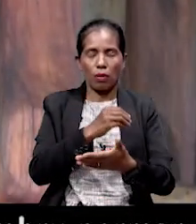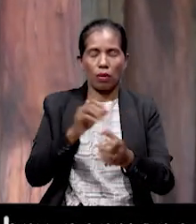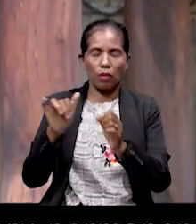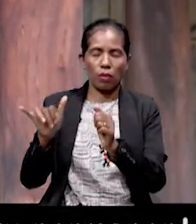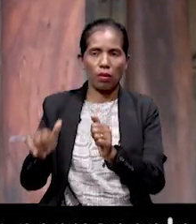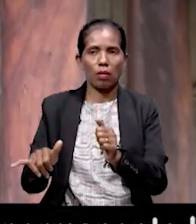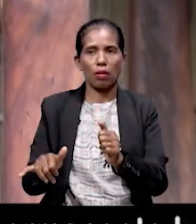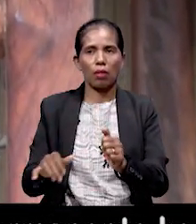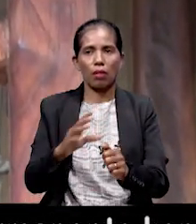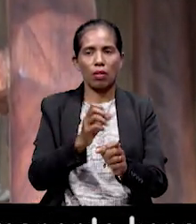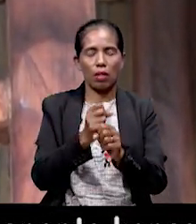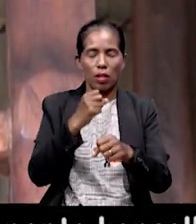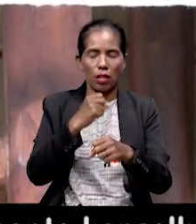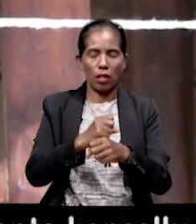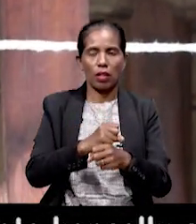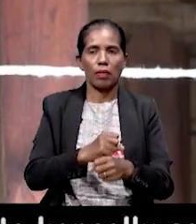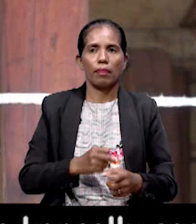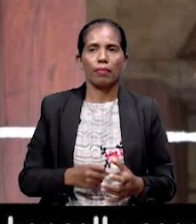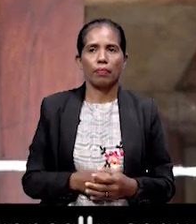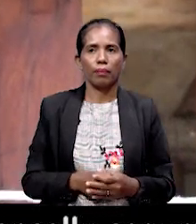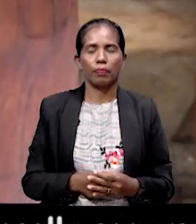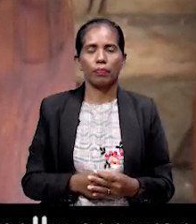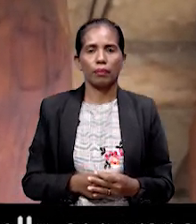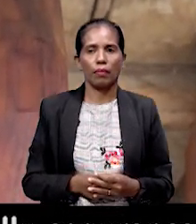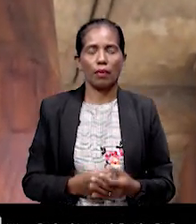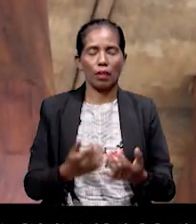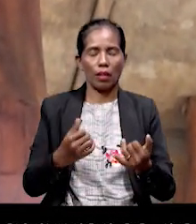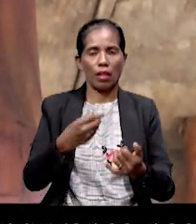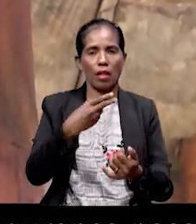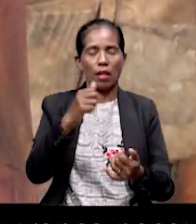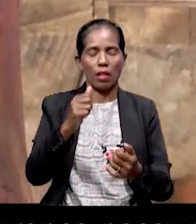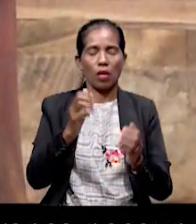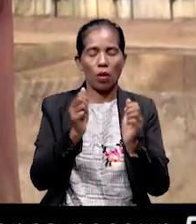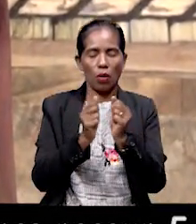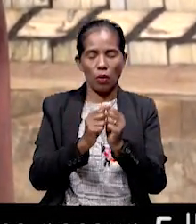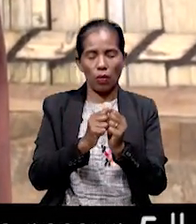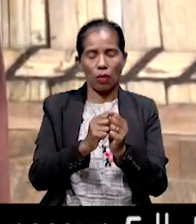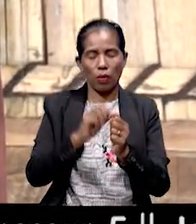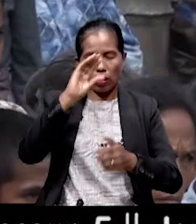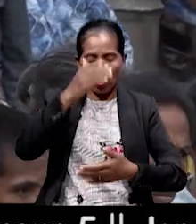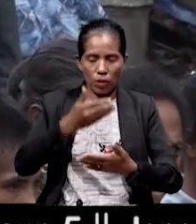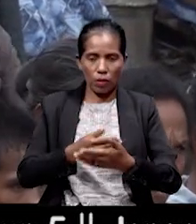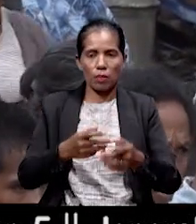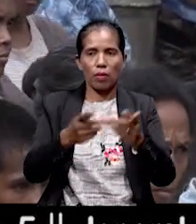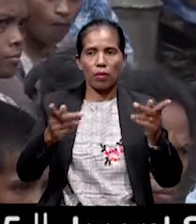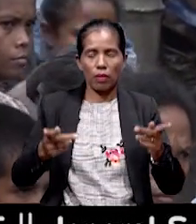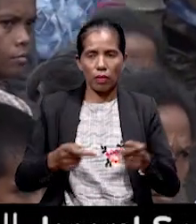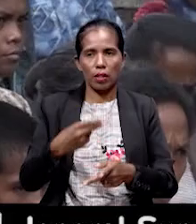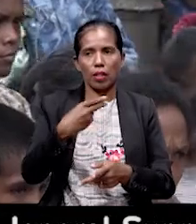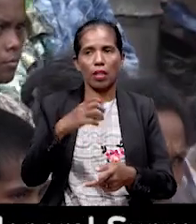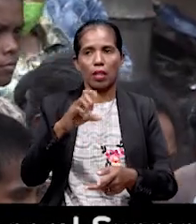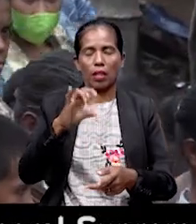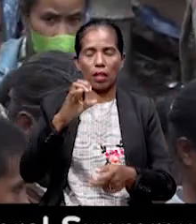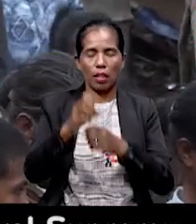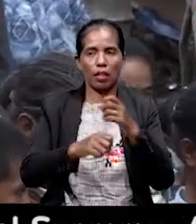watuku nu halot liurai maliduan. Dona hari liba honi uan ho reinu desloka fale ba fatin heni uta iha